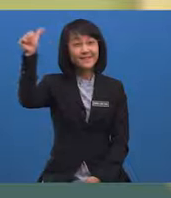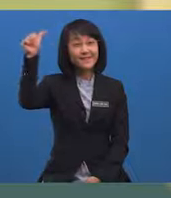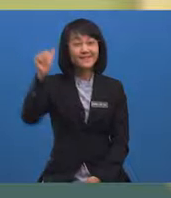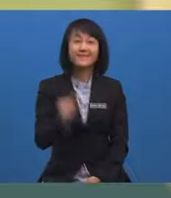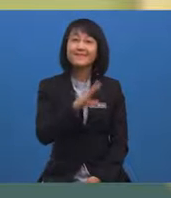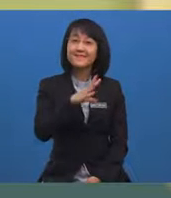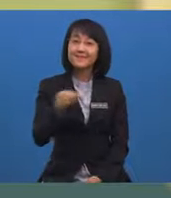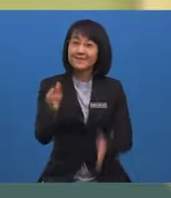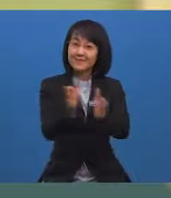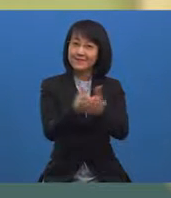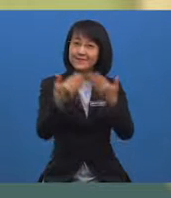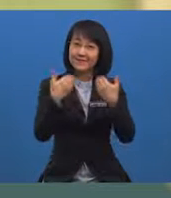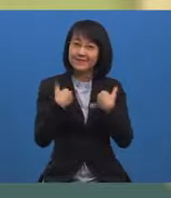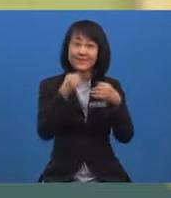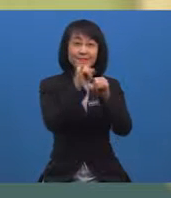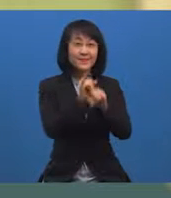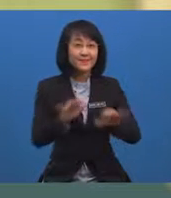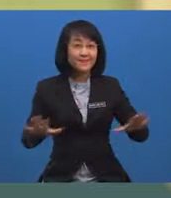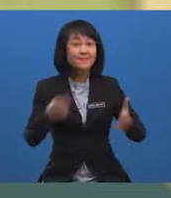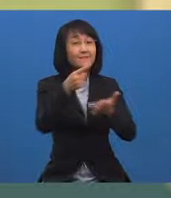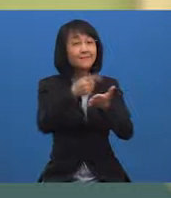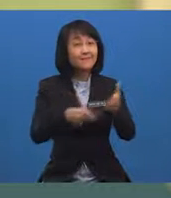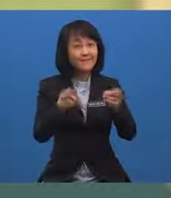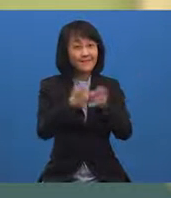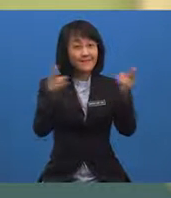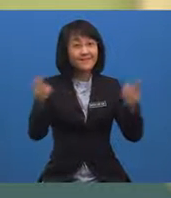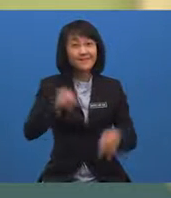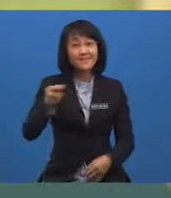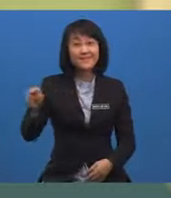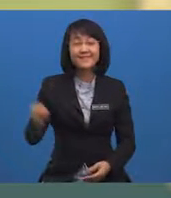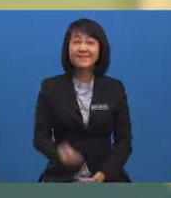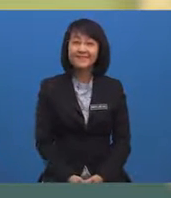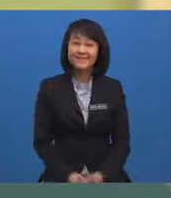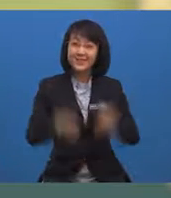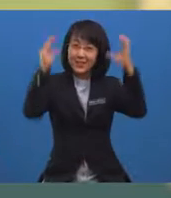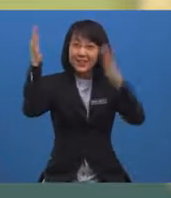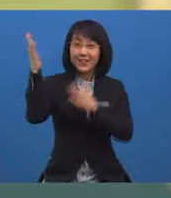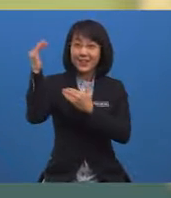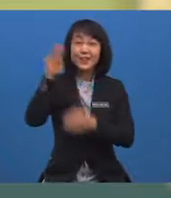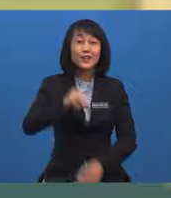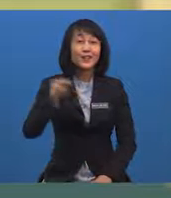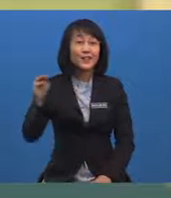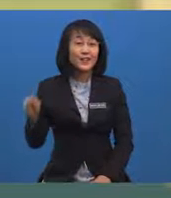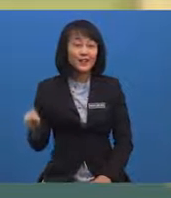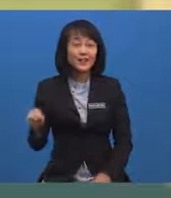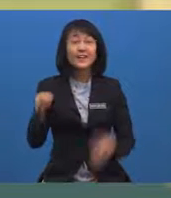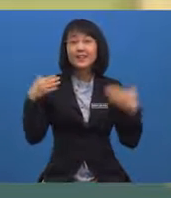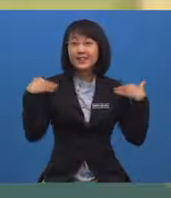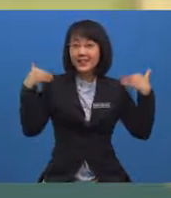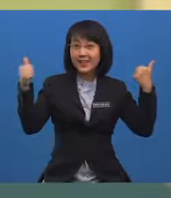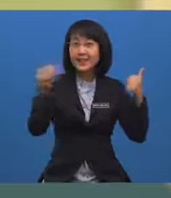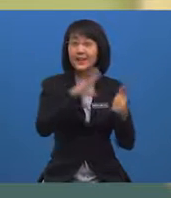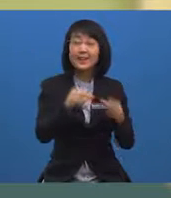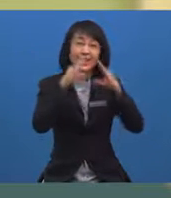Assalamualaikum dan salam sejahtera. Apa khabar murid-murid? Cikgu harap murid-murid sekalian dalam keadaan sihat